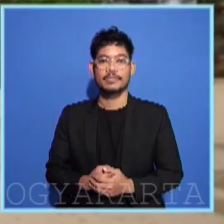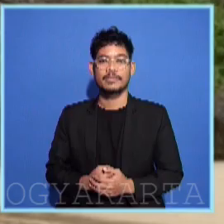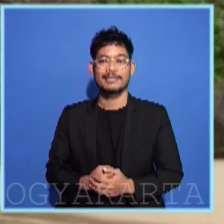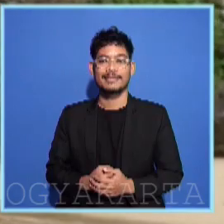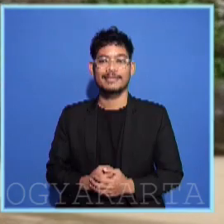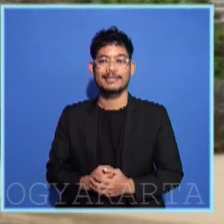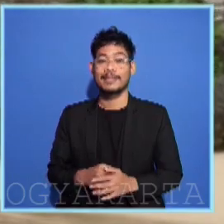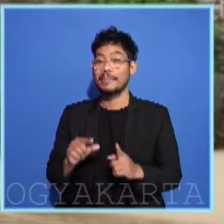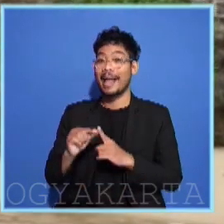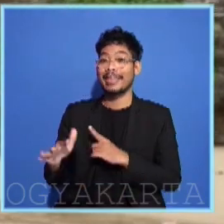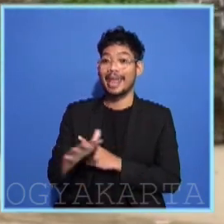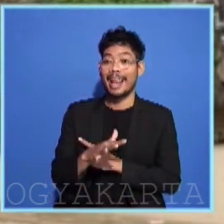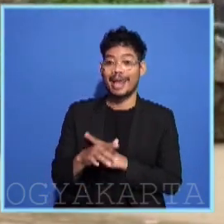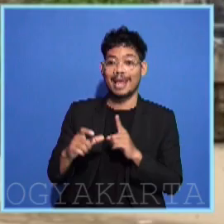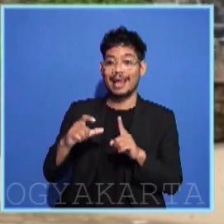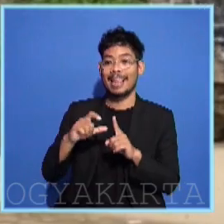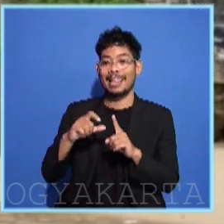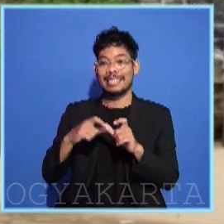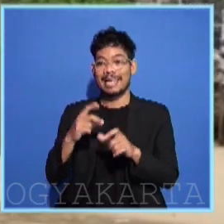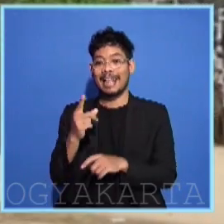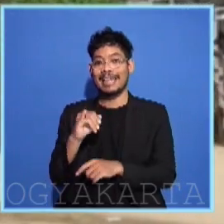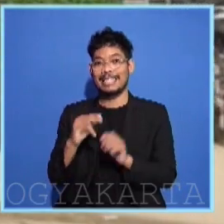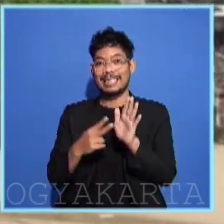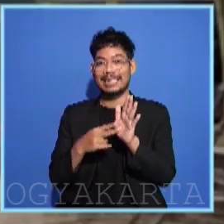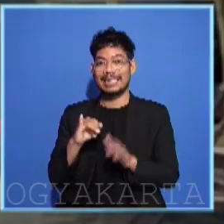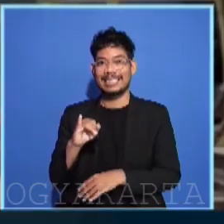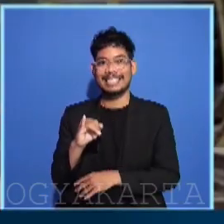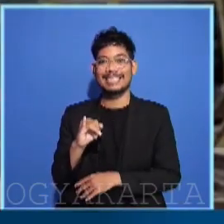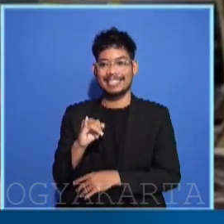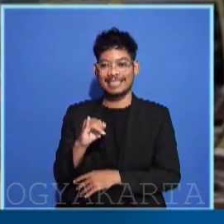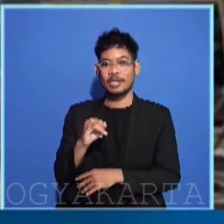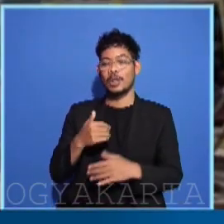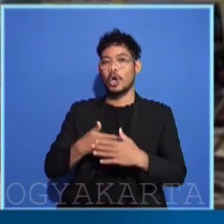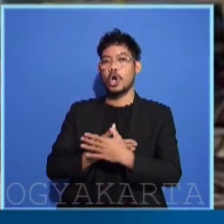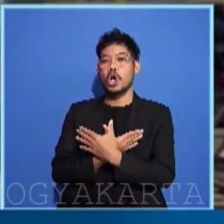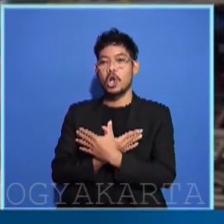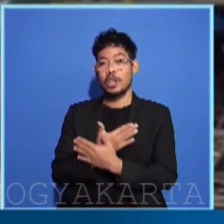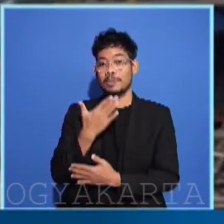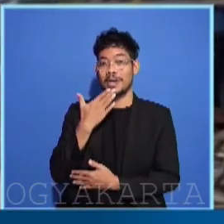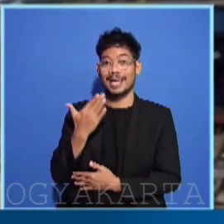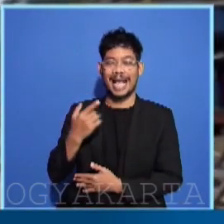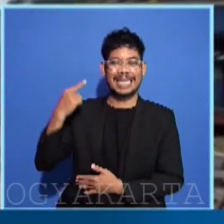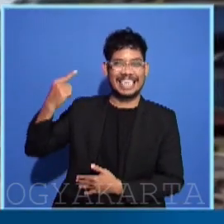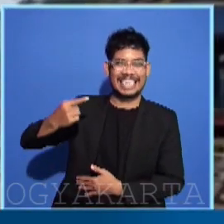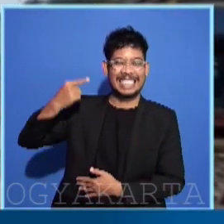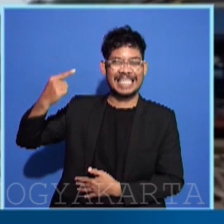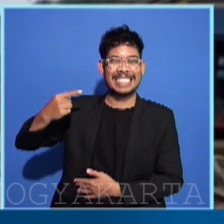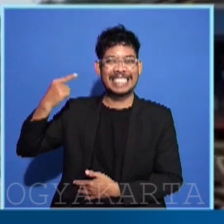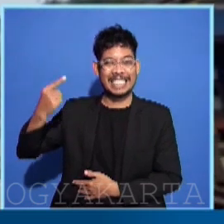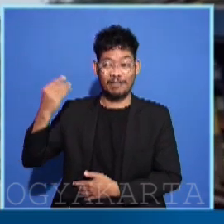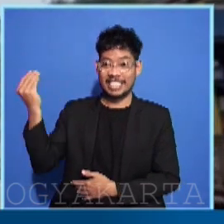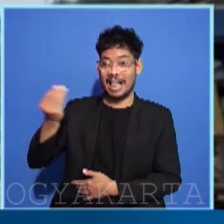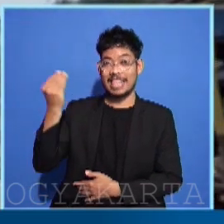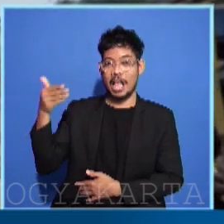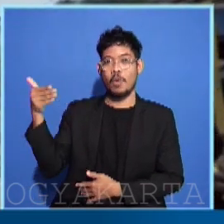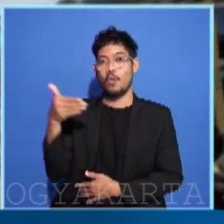Pantai Drini di Kalurahan Banjarjo, Kapanewon, Tanjung Sari, Kabupaten Gunung Kidul pada hari-hari biasa dipadati wisatawan.